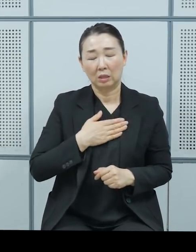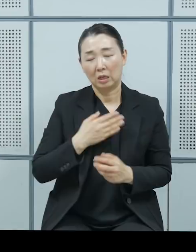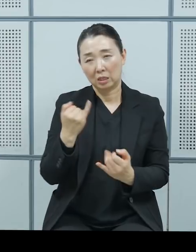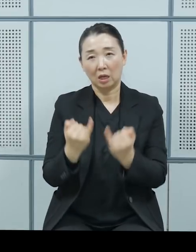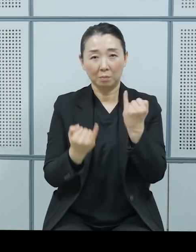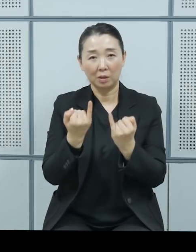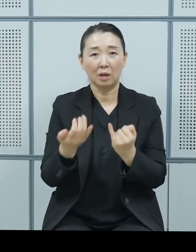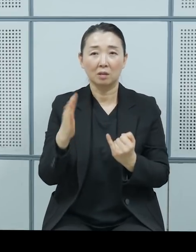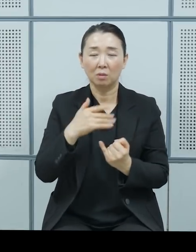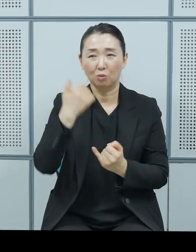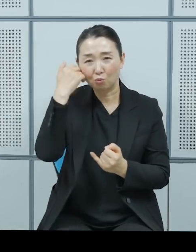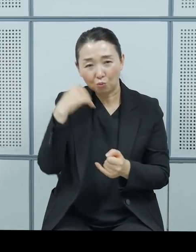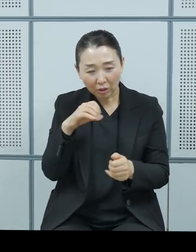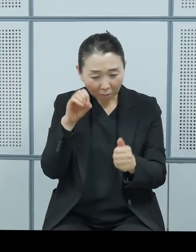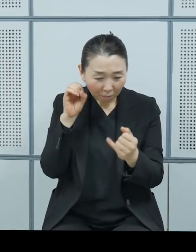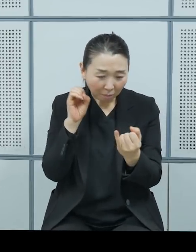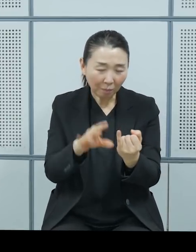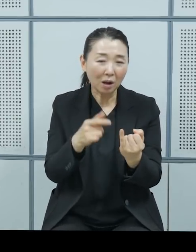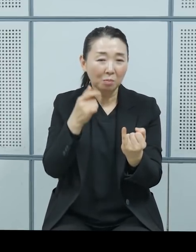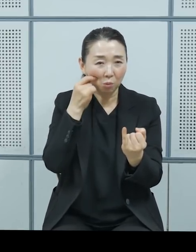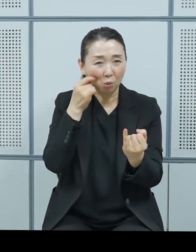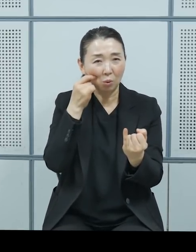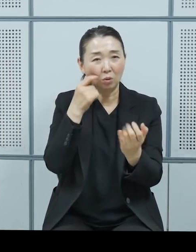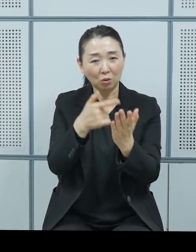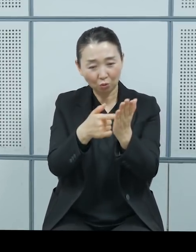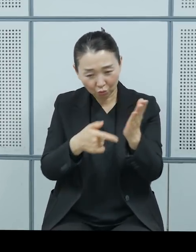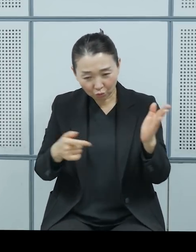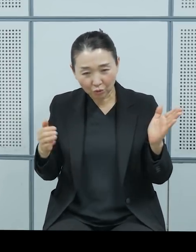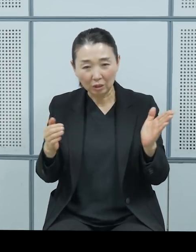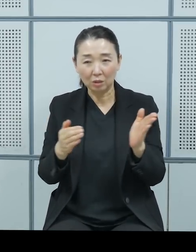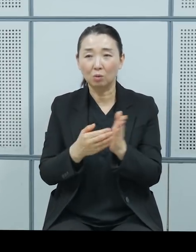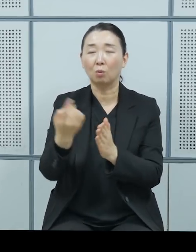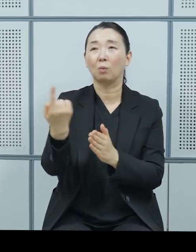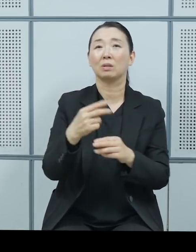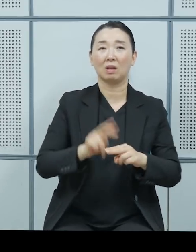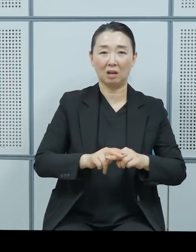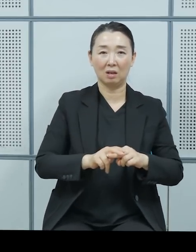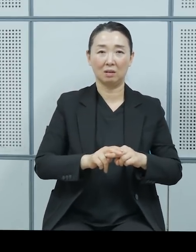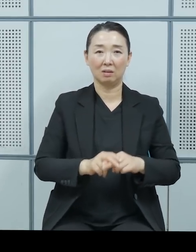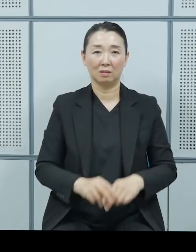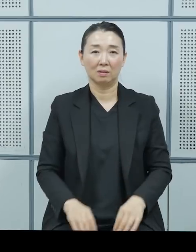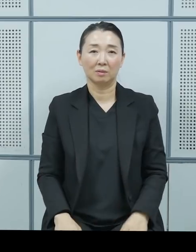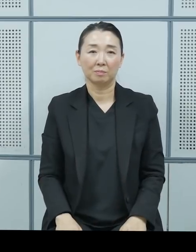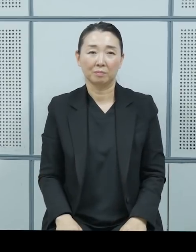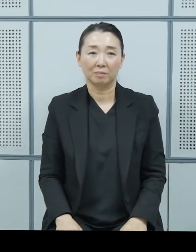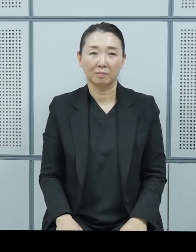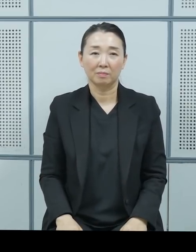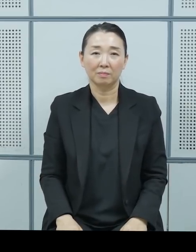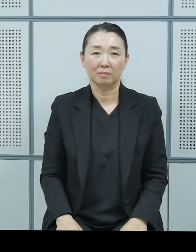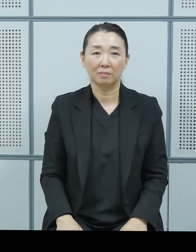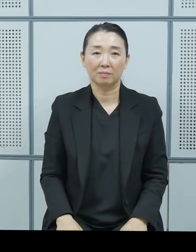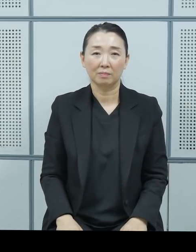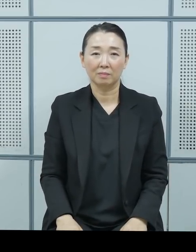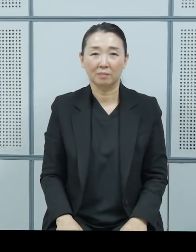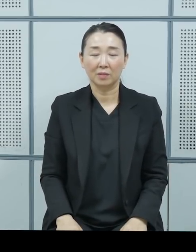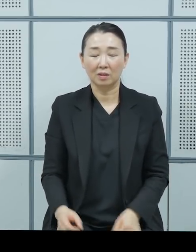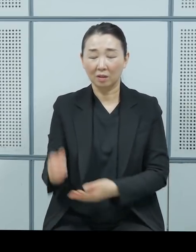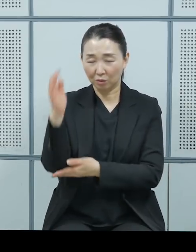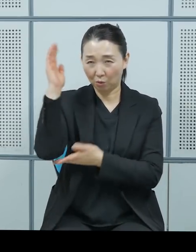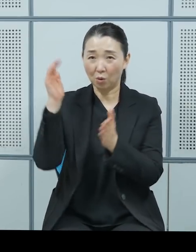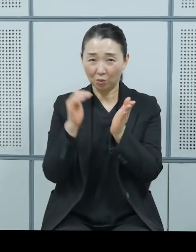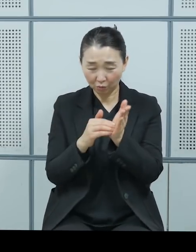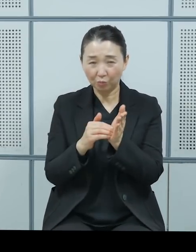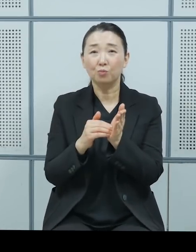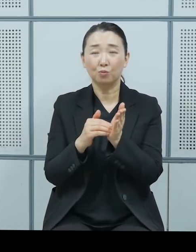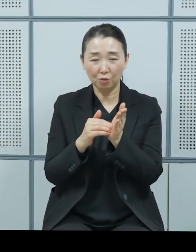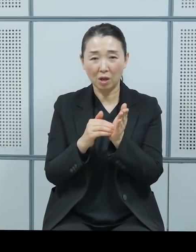자매인데 누구에게도 말할 수 없는 어떤 수술을 하고 와서 앉아있는 청년 그들이 와갖고 그날 설교